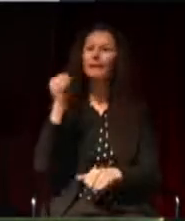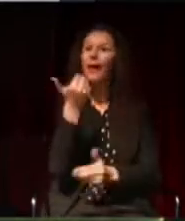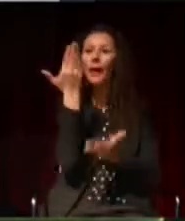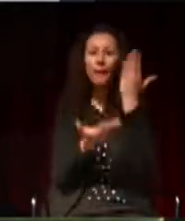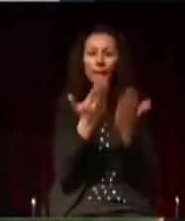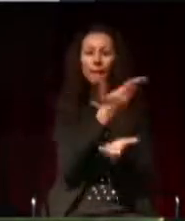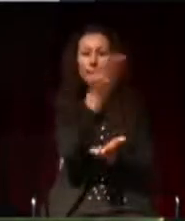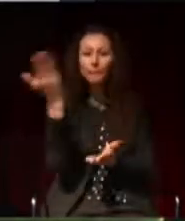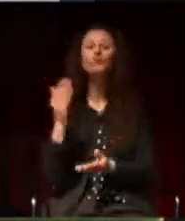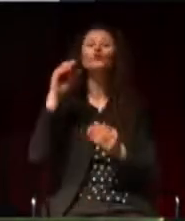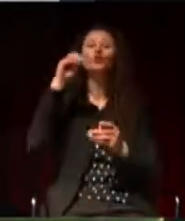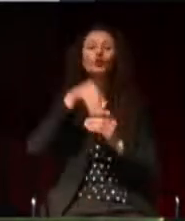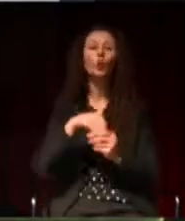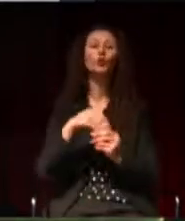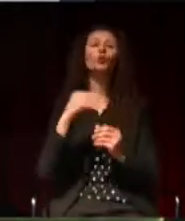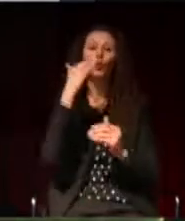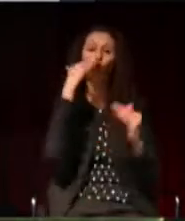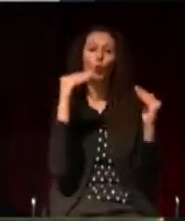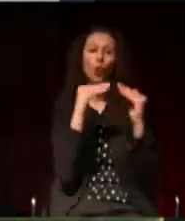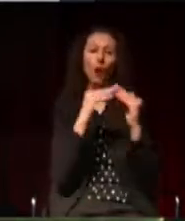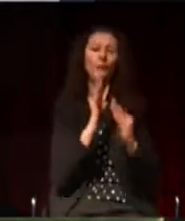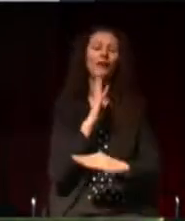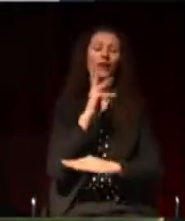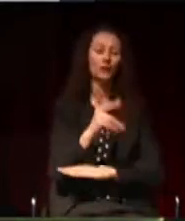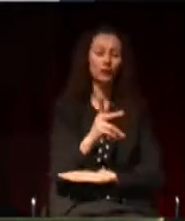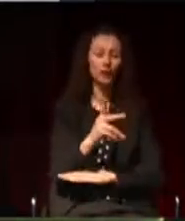değerlendirip son uygulama olarak geçilecektir.